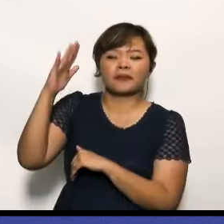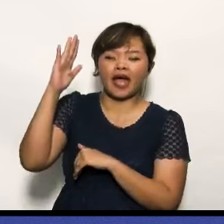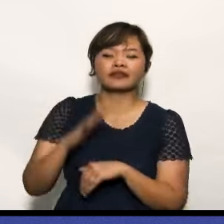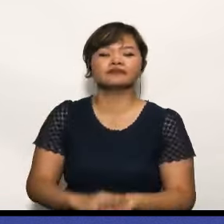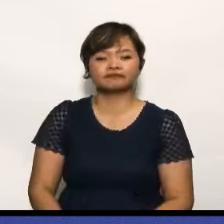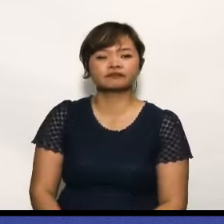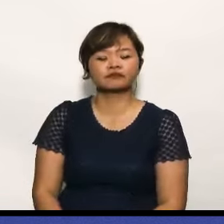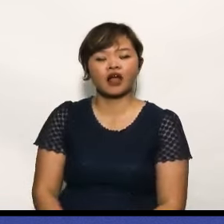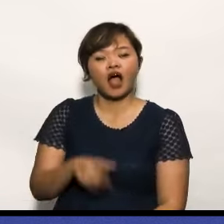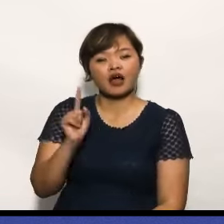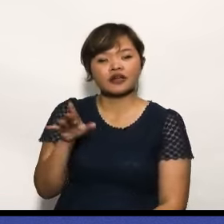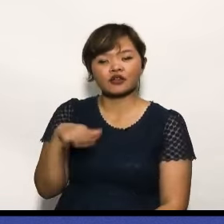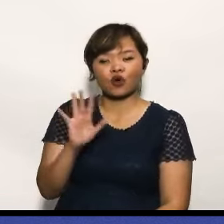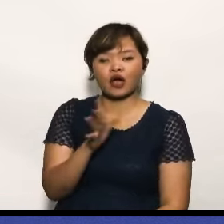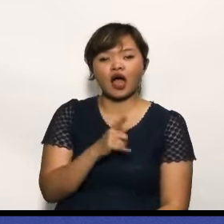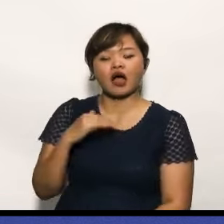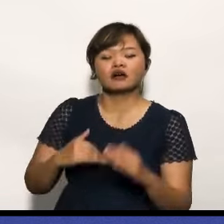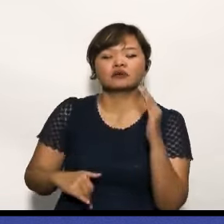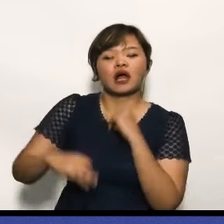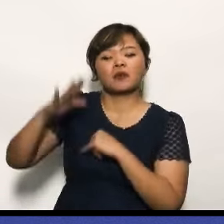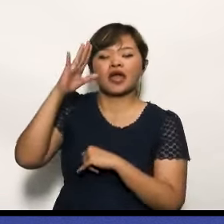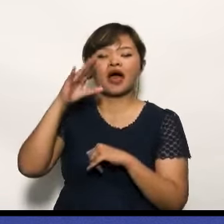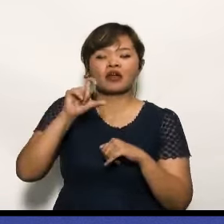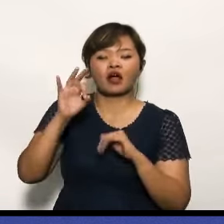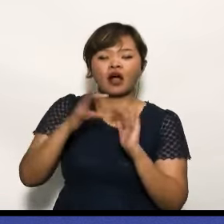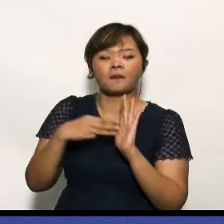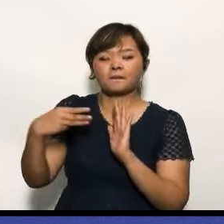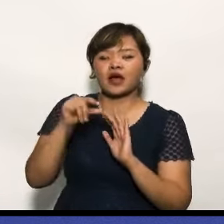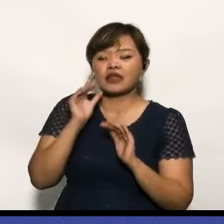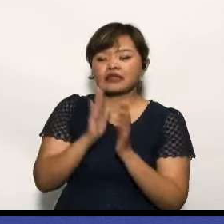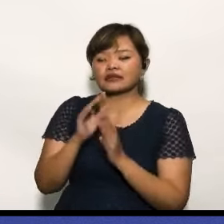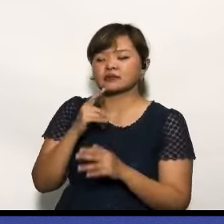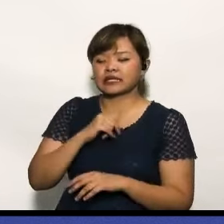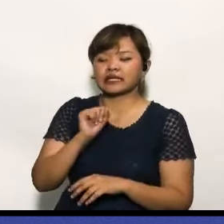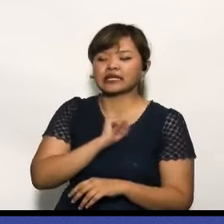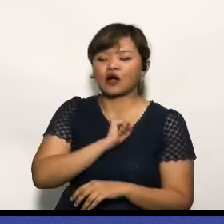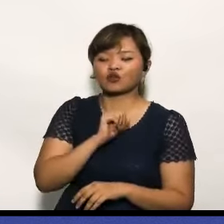gak seorang itu overdosis come? Dan lupa untuk progress.